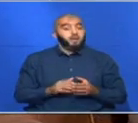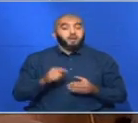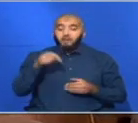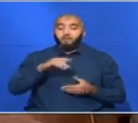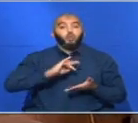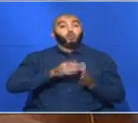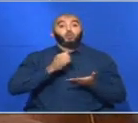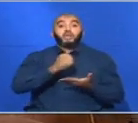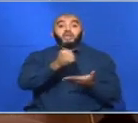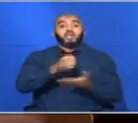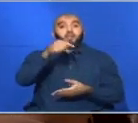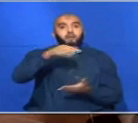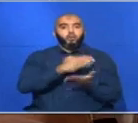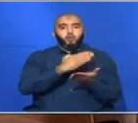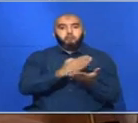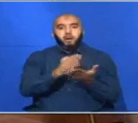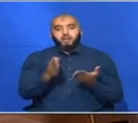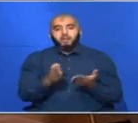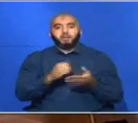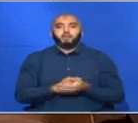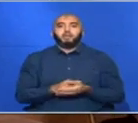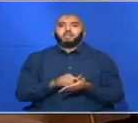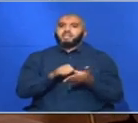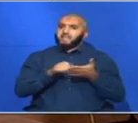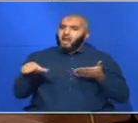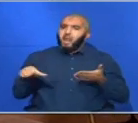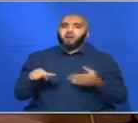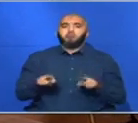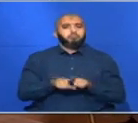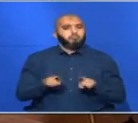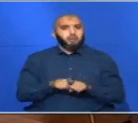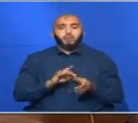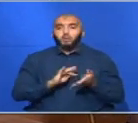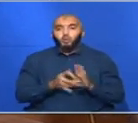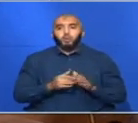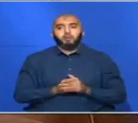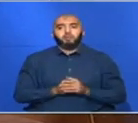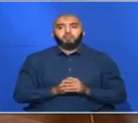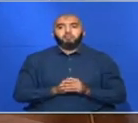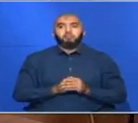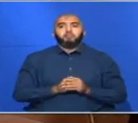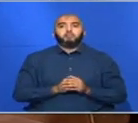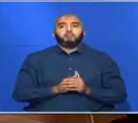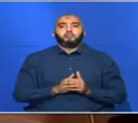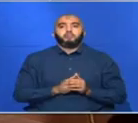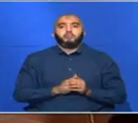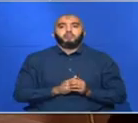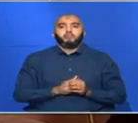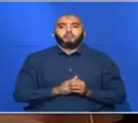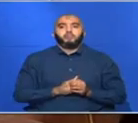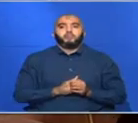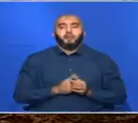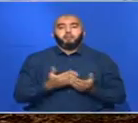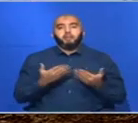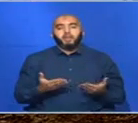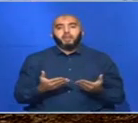يقسم دخله ان كان له دخل يقسم على الورث على حسب الفريق يبقى